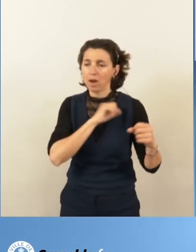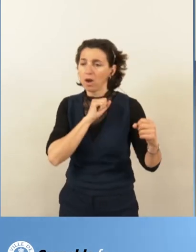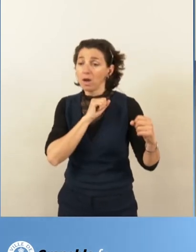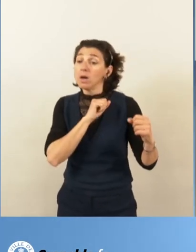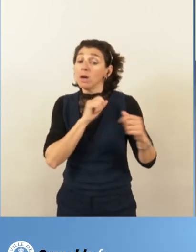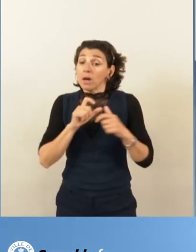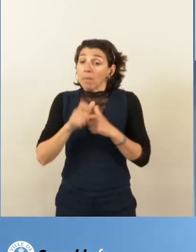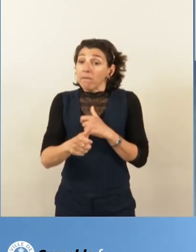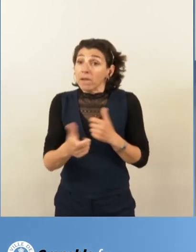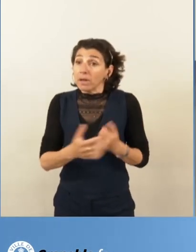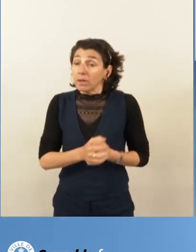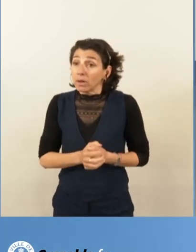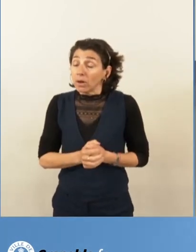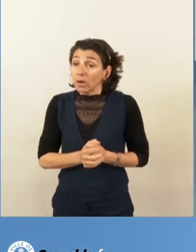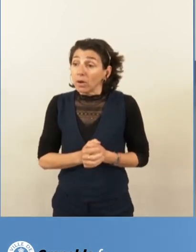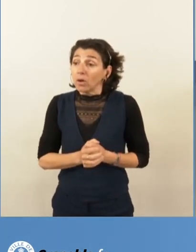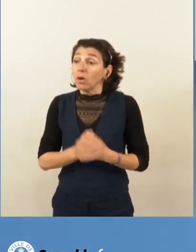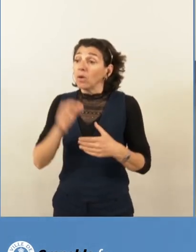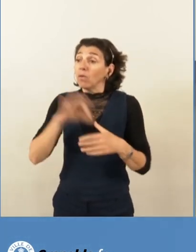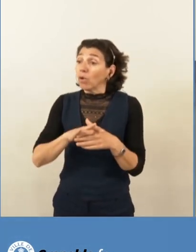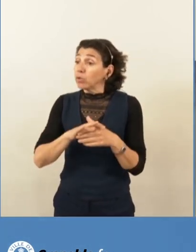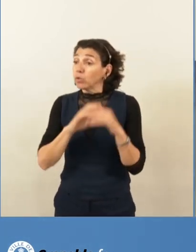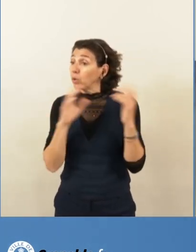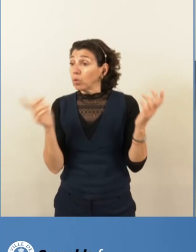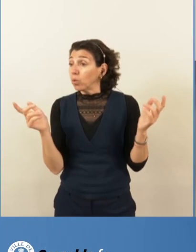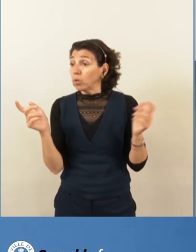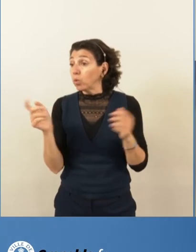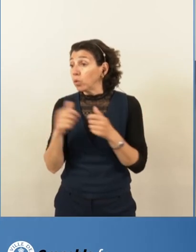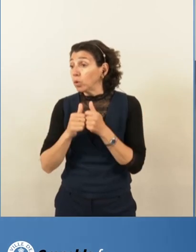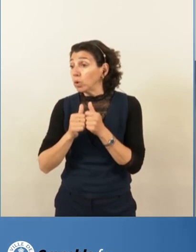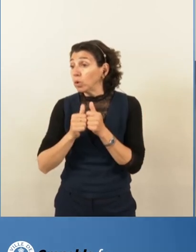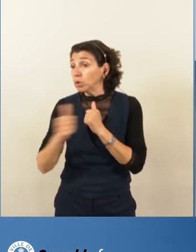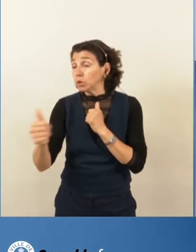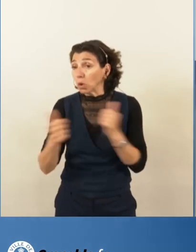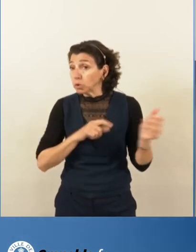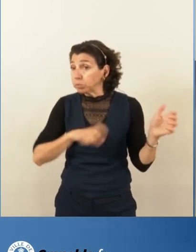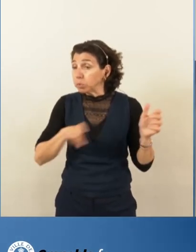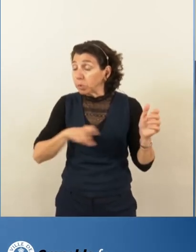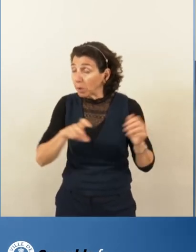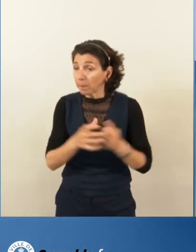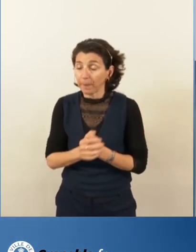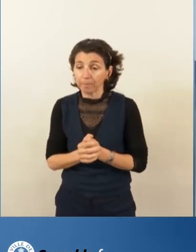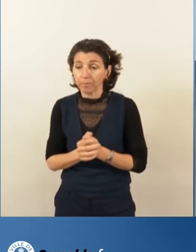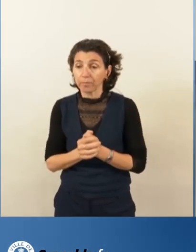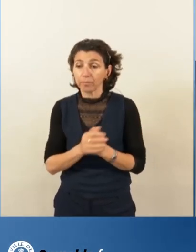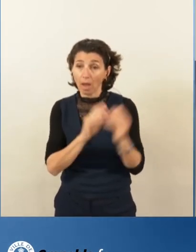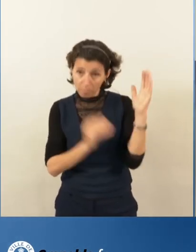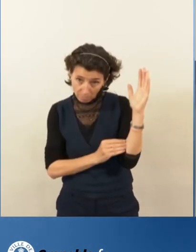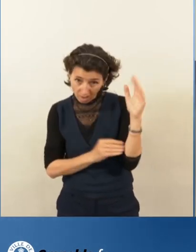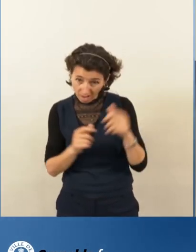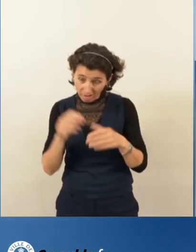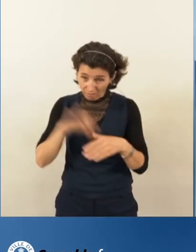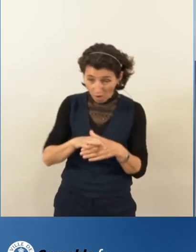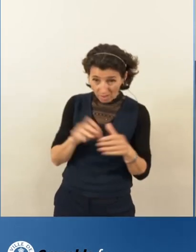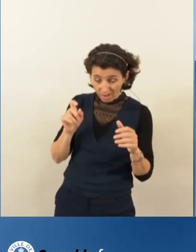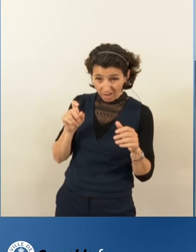on va mettre en place le vote électronique pour l'amendement à l'amendement sans vote électronique